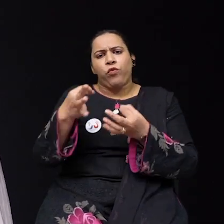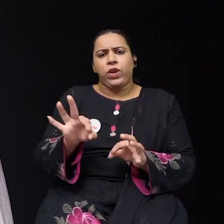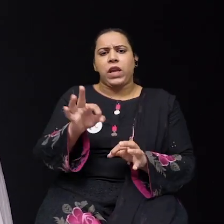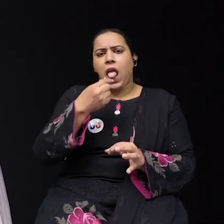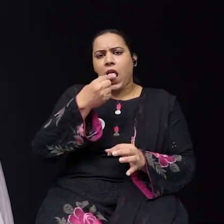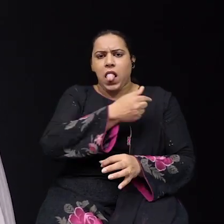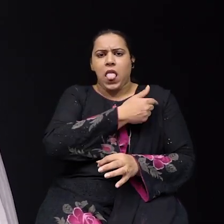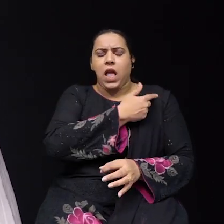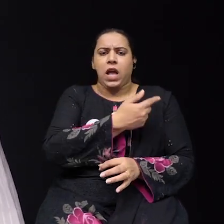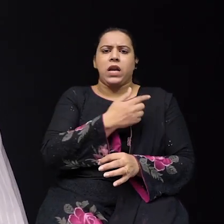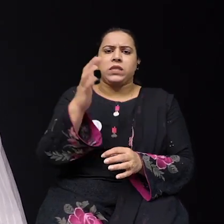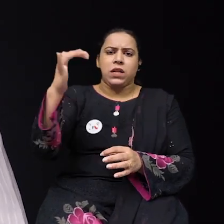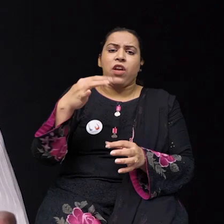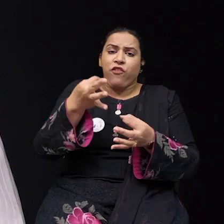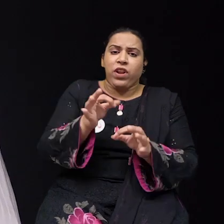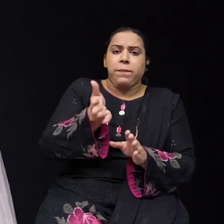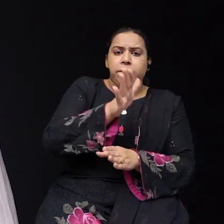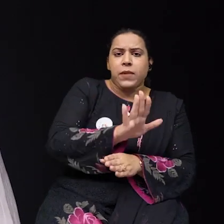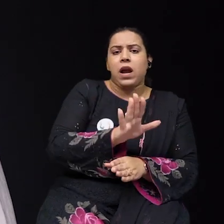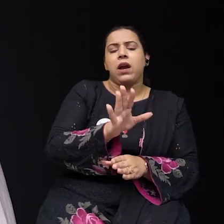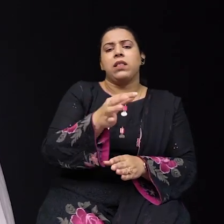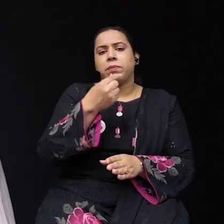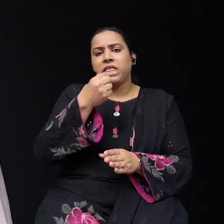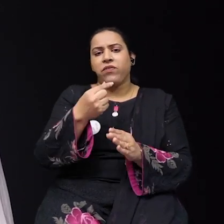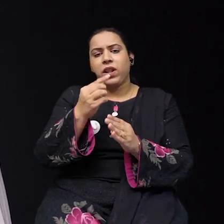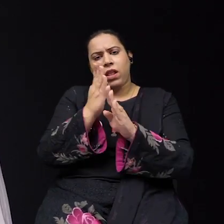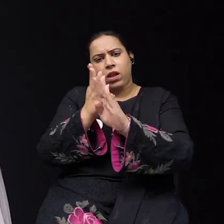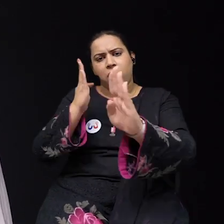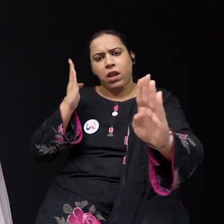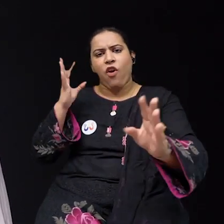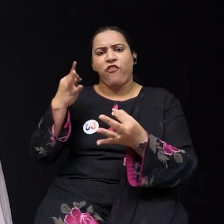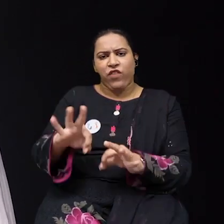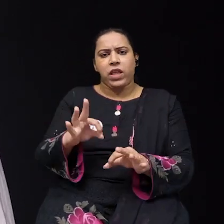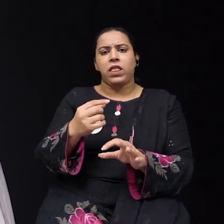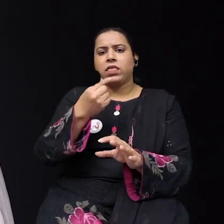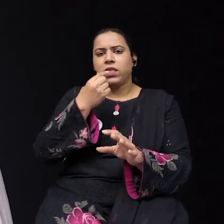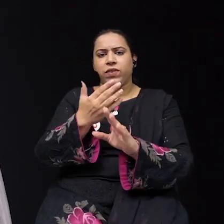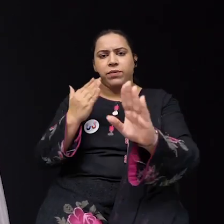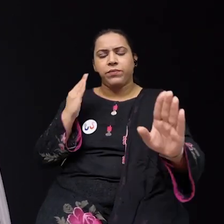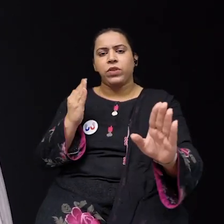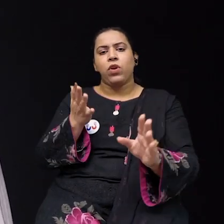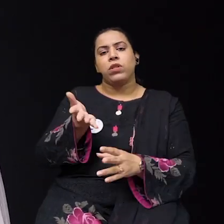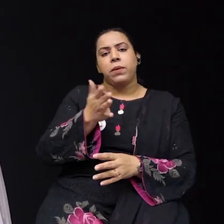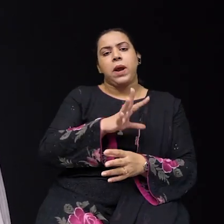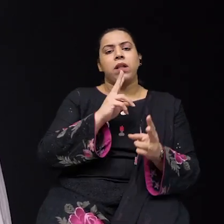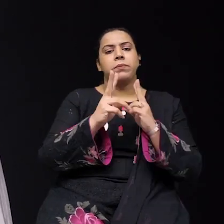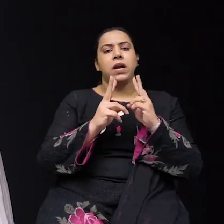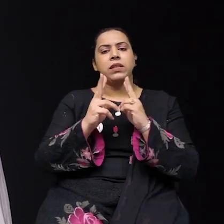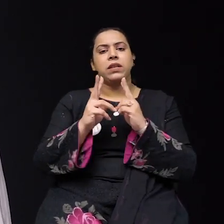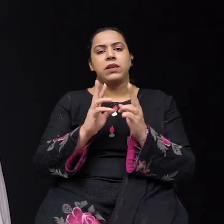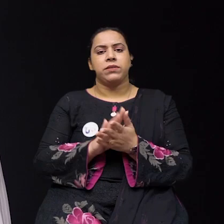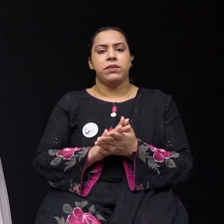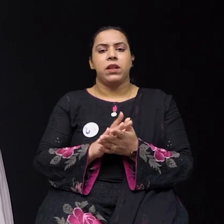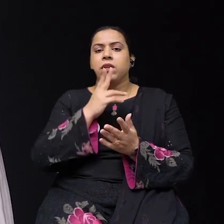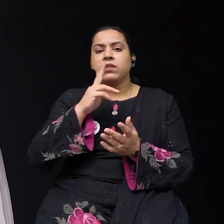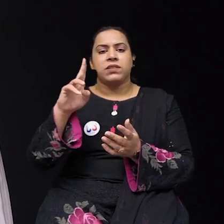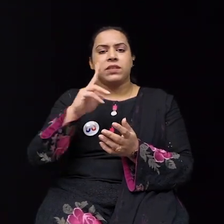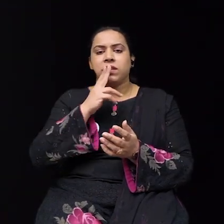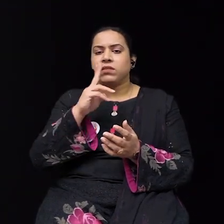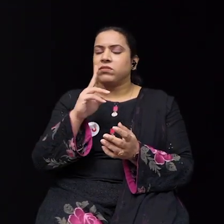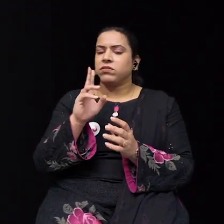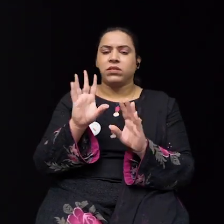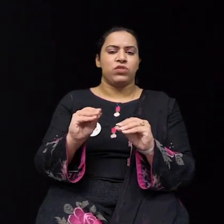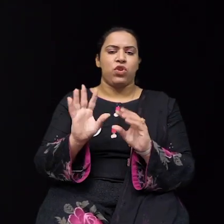علاج کرانے کے لیے، پھر بعد میں مفت دوائی لینے کے لیے تو لائن میں کھڑے ہو جاتے ہیں آ کے، اور پھر اس کے بارے میں باتیں کرتے ہیں، لیکن سگریٹ پینے